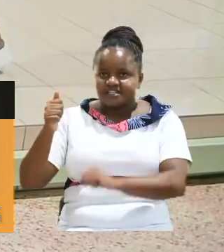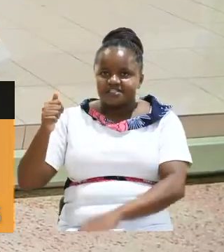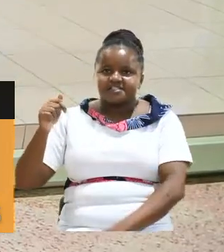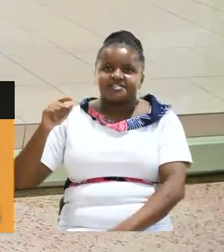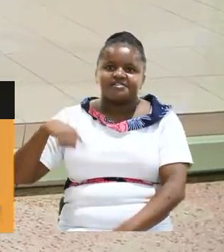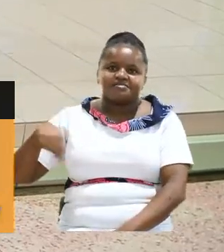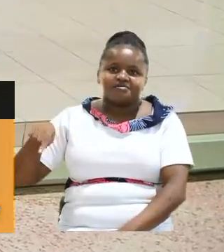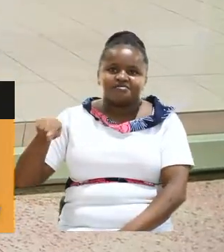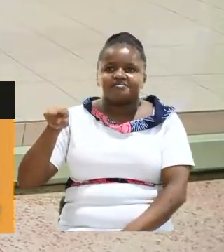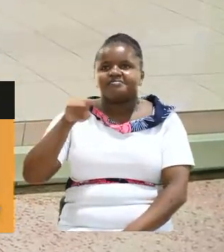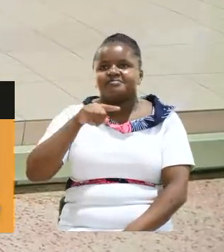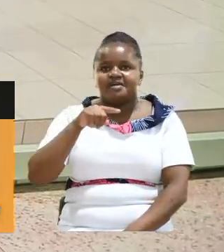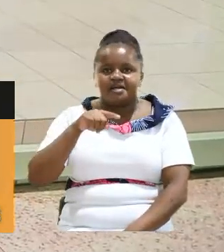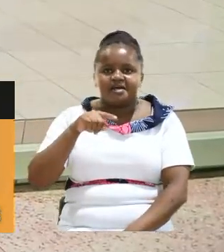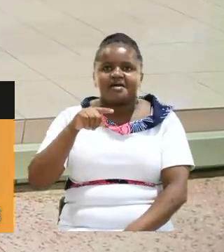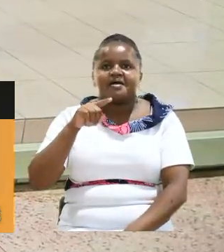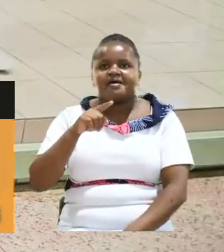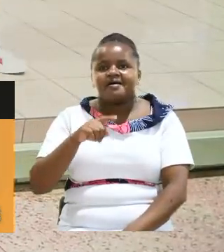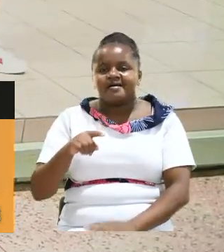nirekebishe.